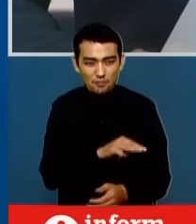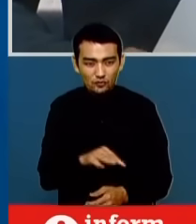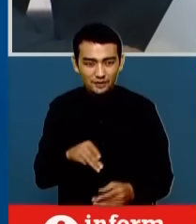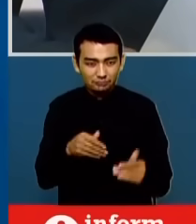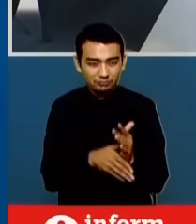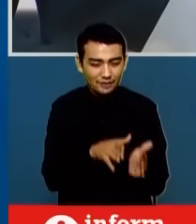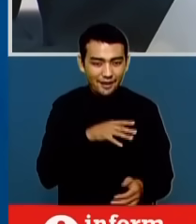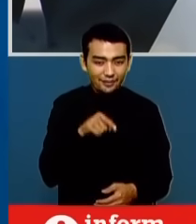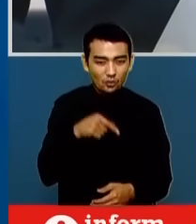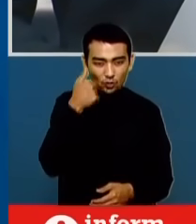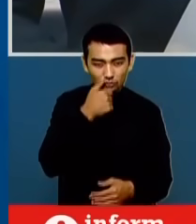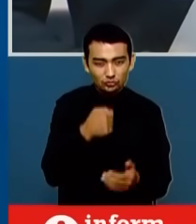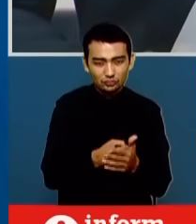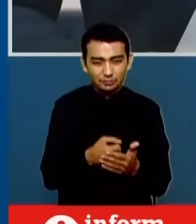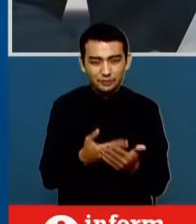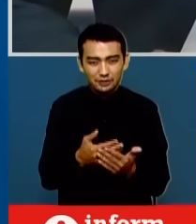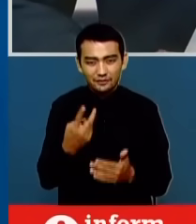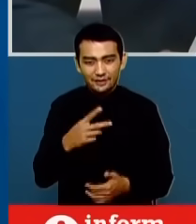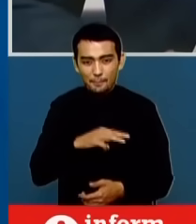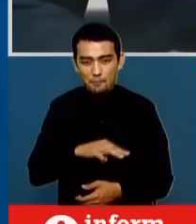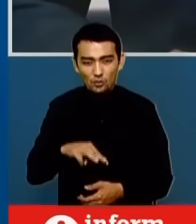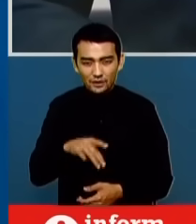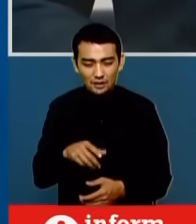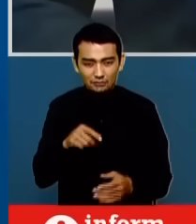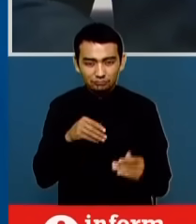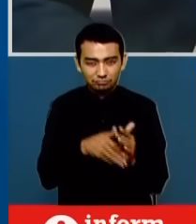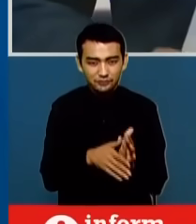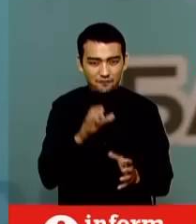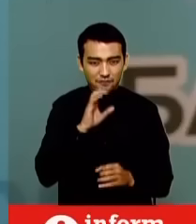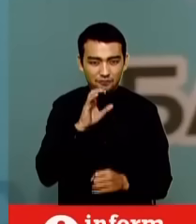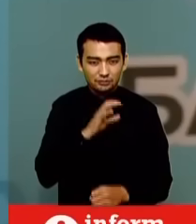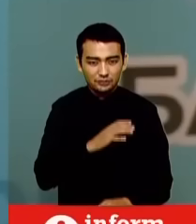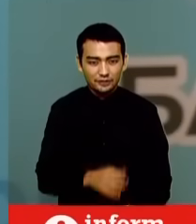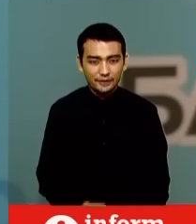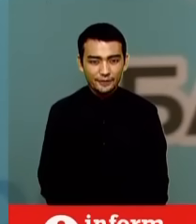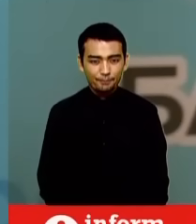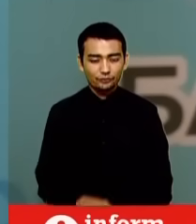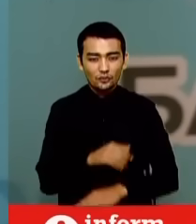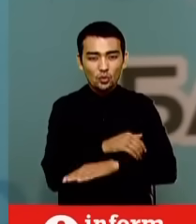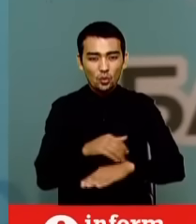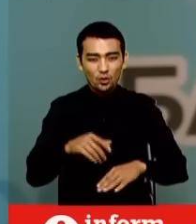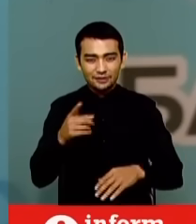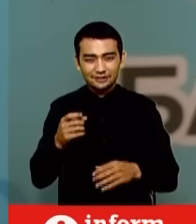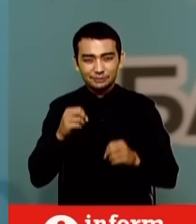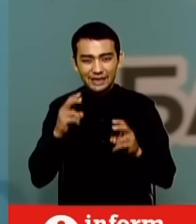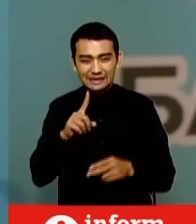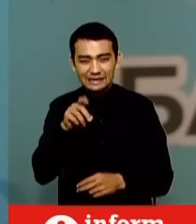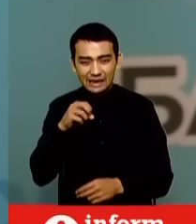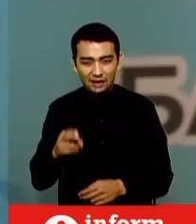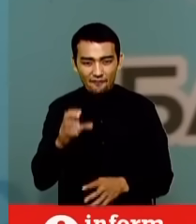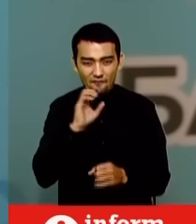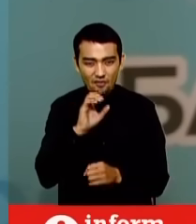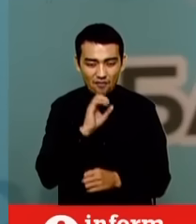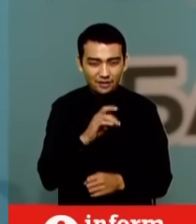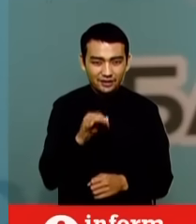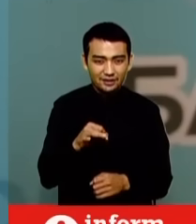жалпы құны 20 миллион теңгені құрайтын жол белгілері ұрланыпты. Жол бойынан көбінесе жол белгілері үй жануарларының жолға